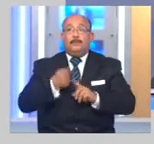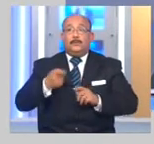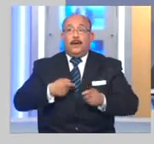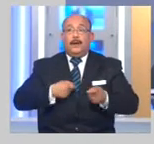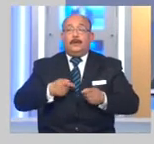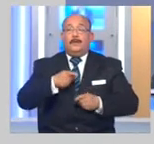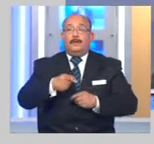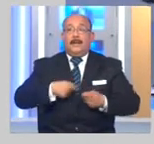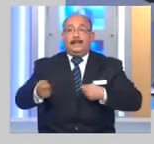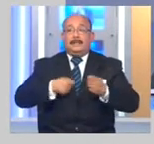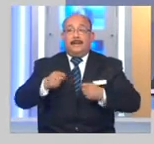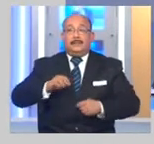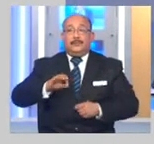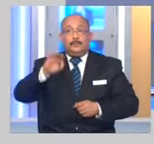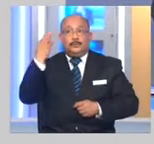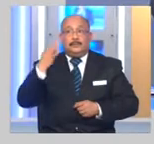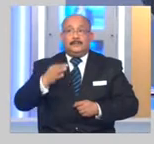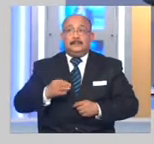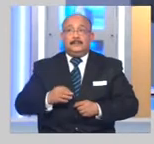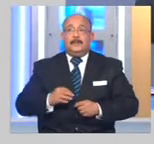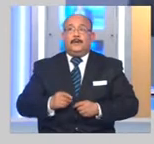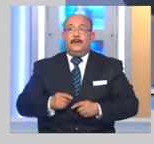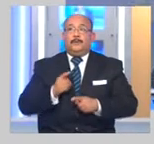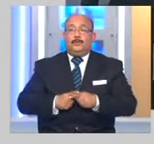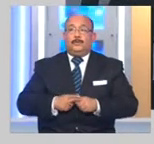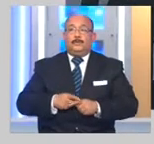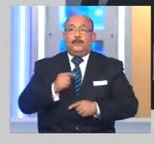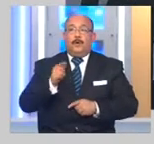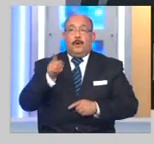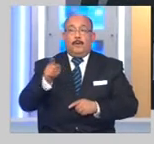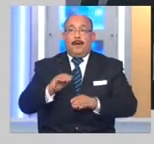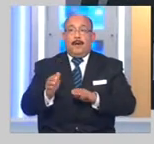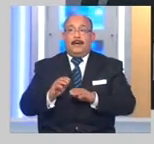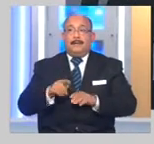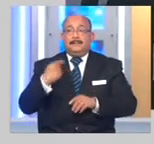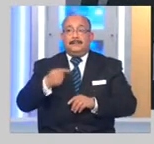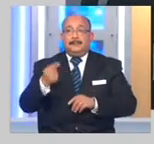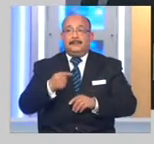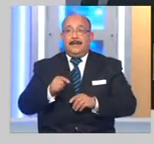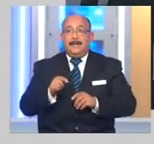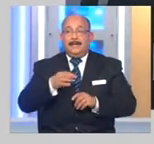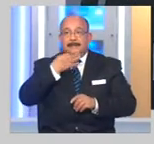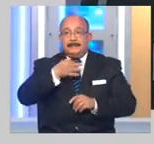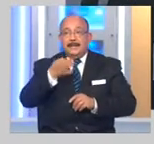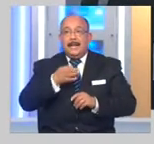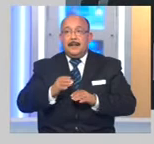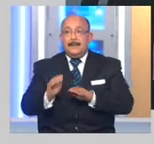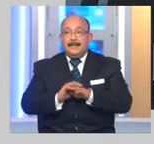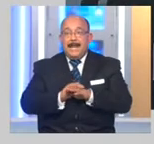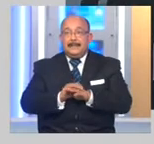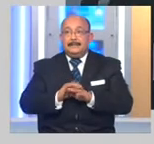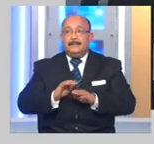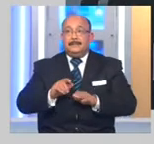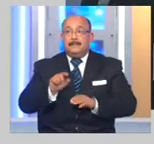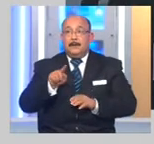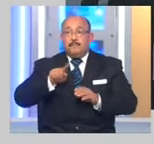أساسا لمراكز وأماكن سيادية تمثل السلطة، مقر معتمدية أو مركز أمن أو مركز حرس أو حتى مراكز عندها صبغة